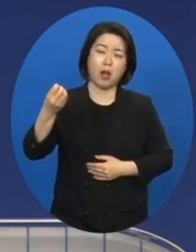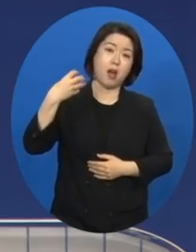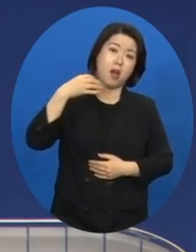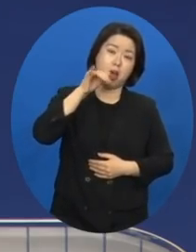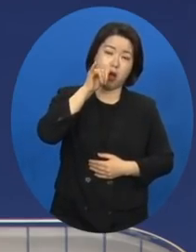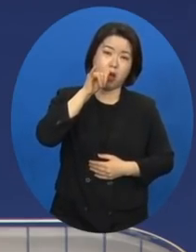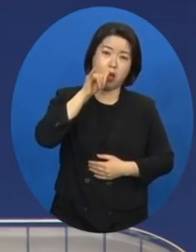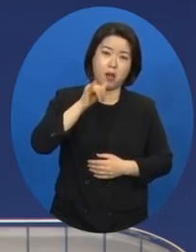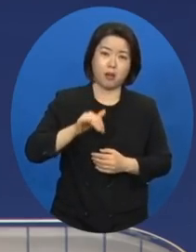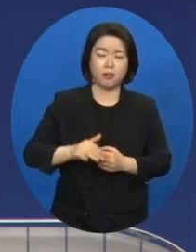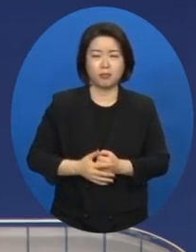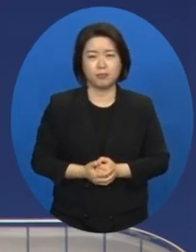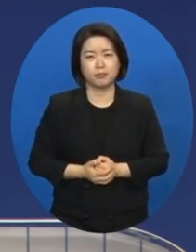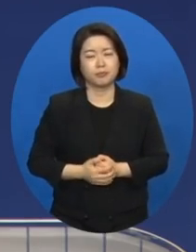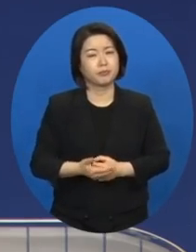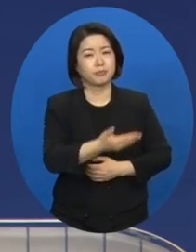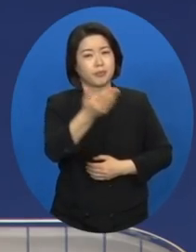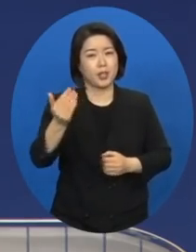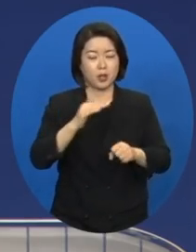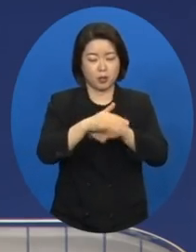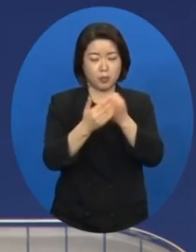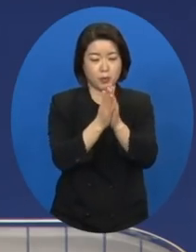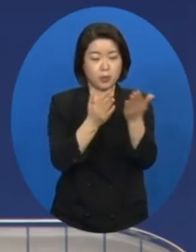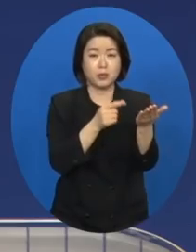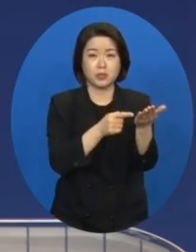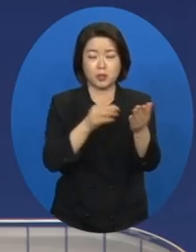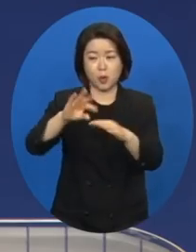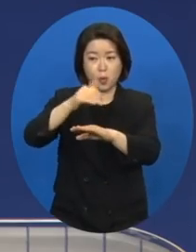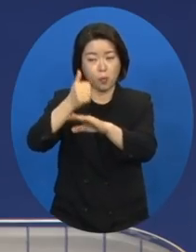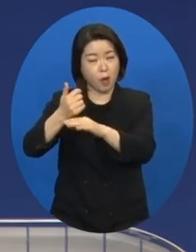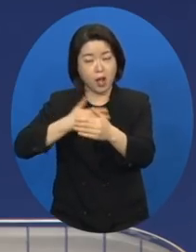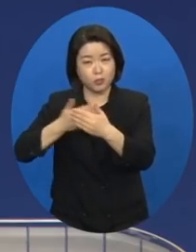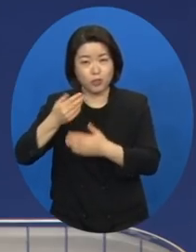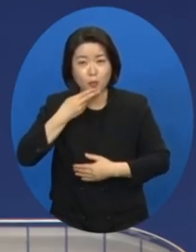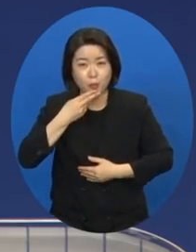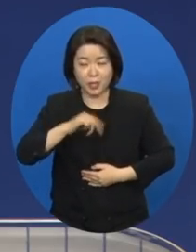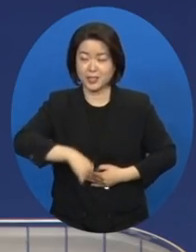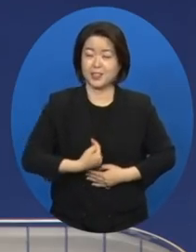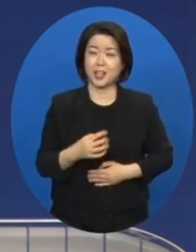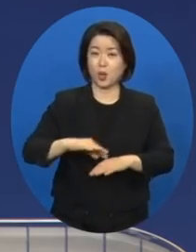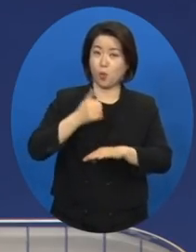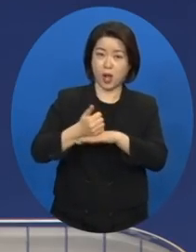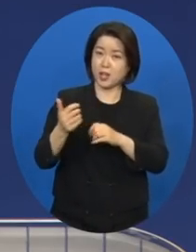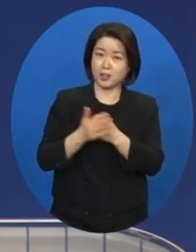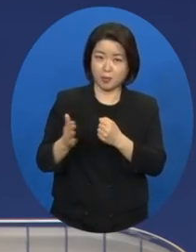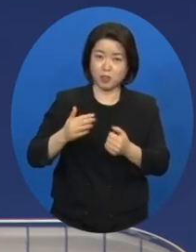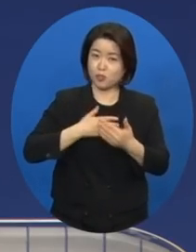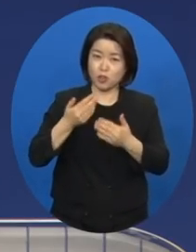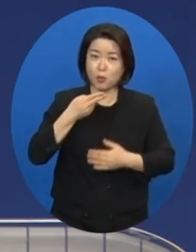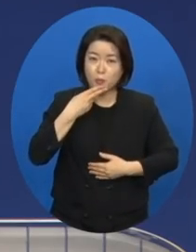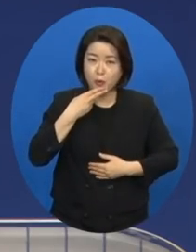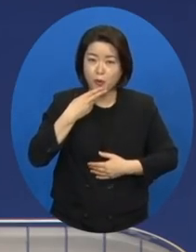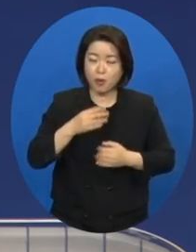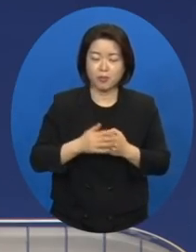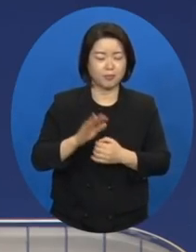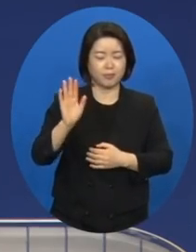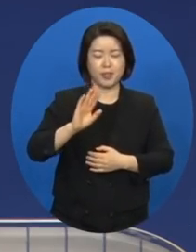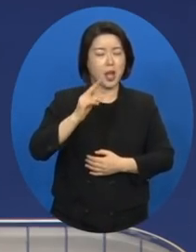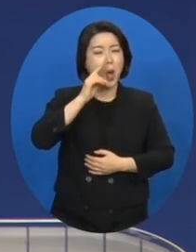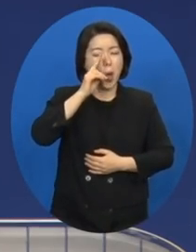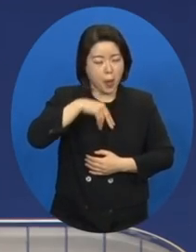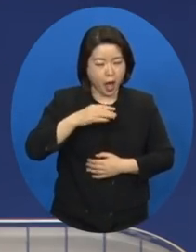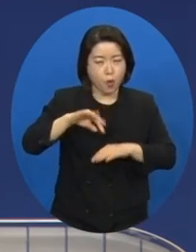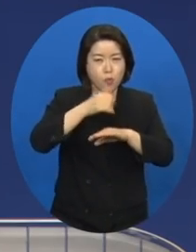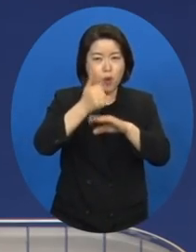거죠. 여러분, 성경에 왕은 두려움이 없겠죠? 자기가 왕이니까. 여러분, 사울왕 보니까요